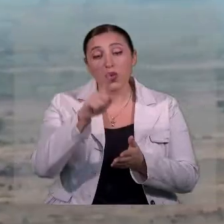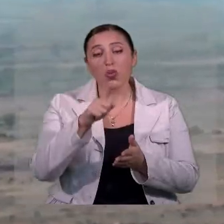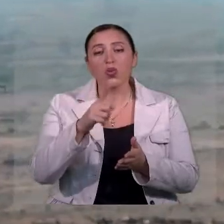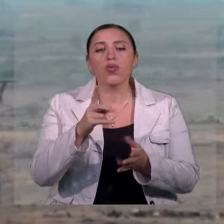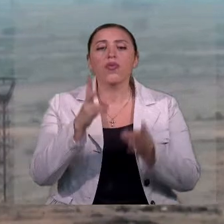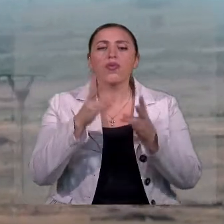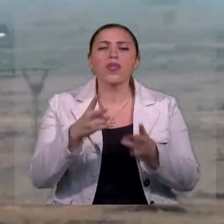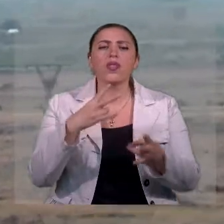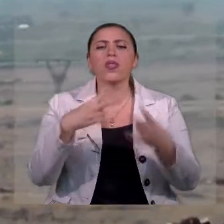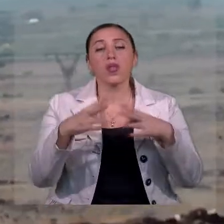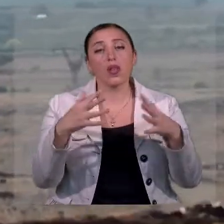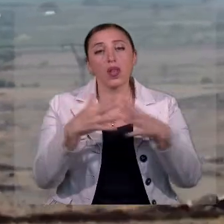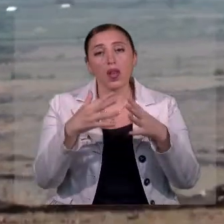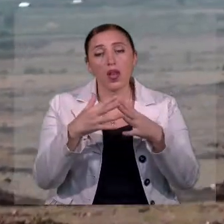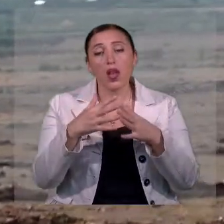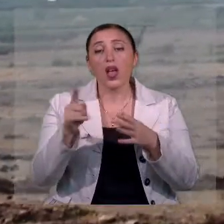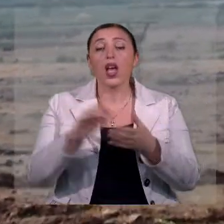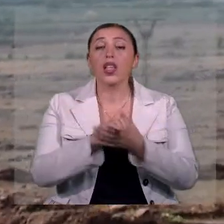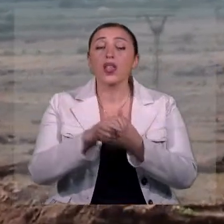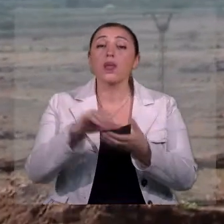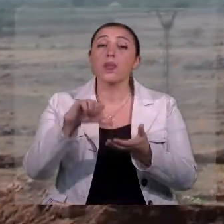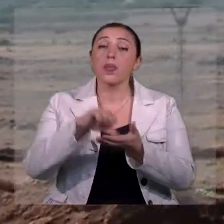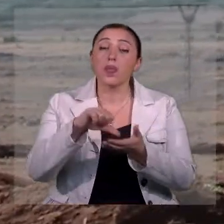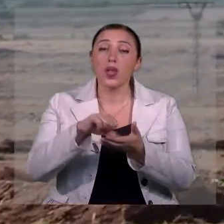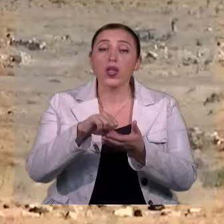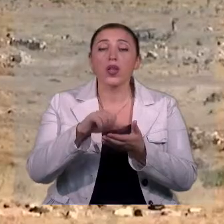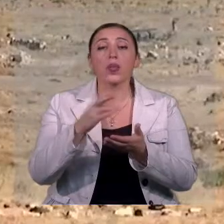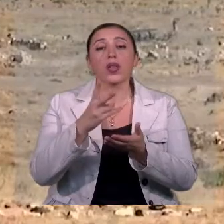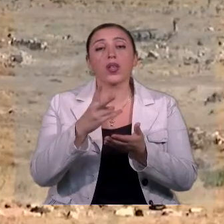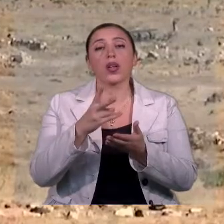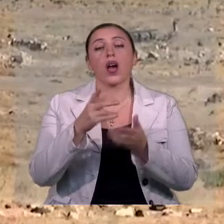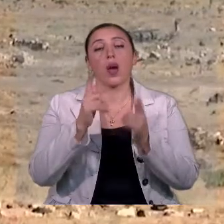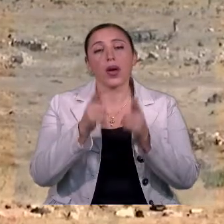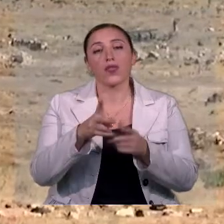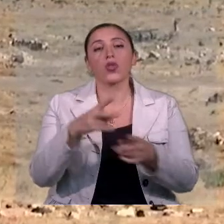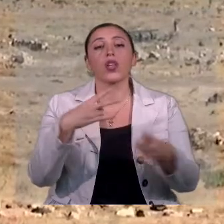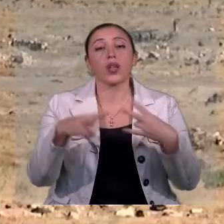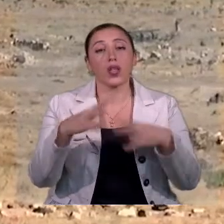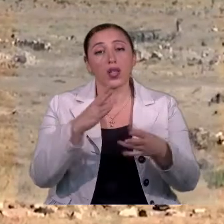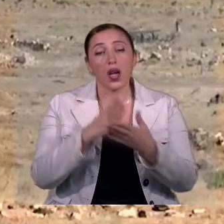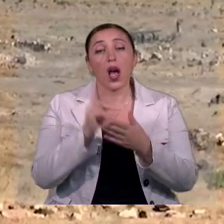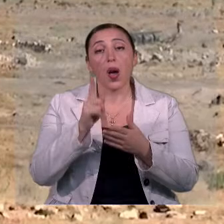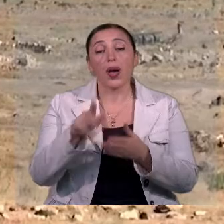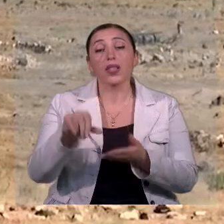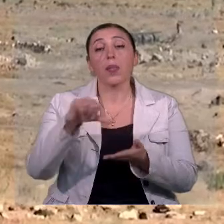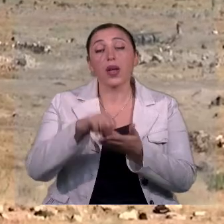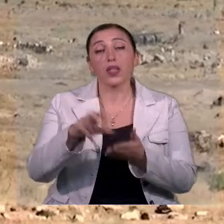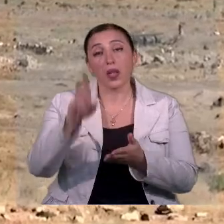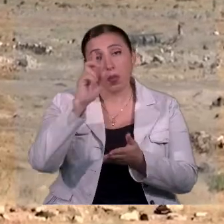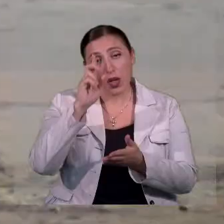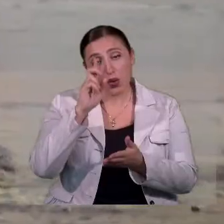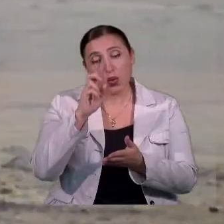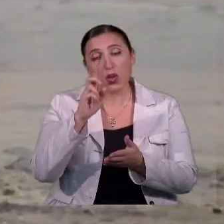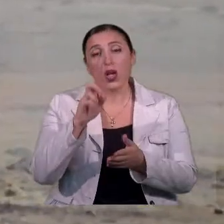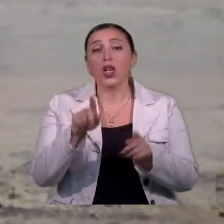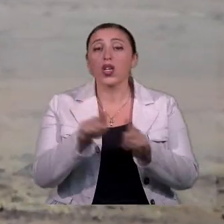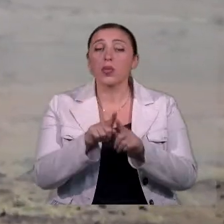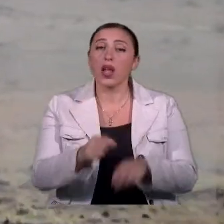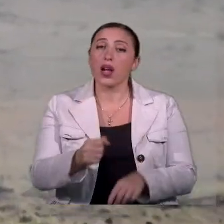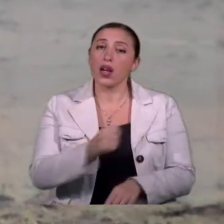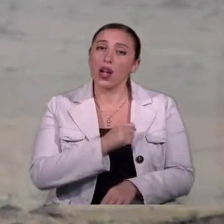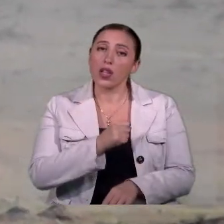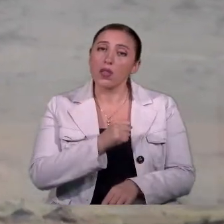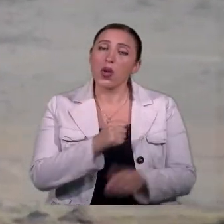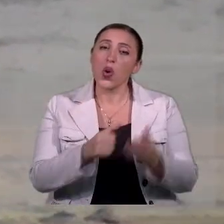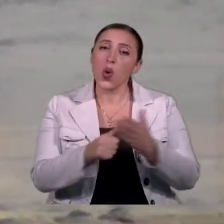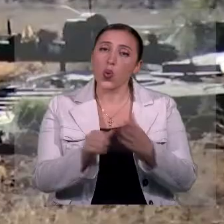ապա դաշինքը դա կհամարի ագրեսիա անդամ բոլոր պետությունների դեմ։ Իսկ այդ դեպքում մասնակից պետությունները պետք է ներառյալ ռազմական